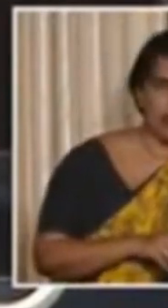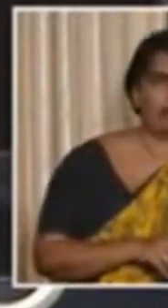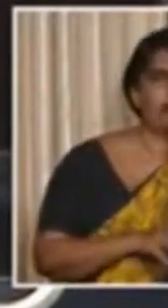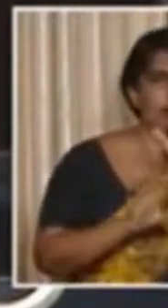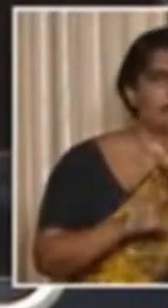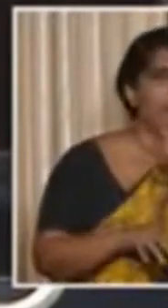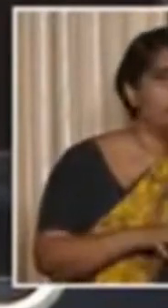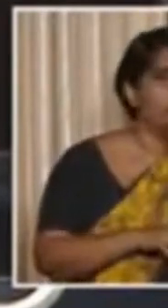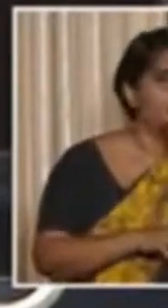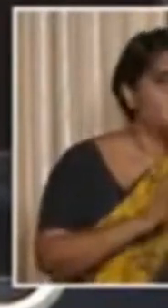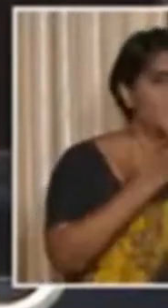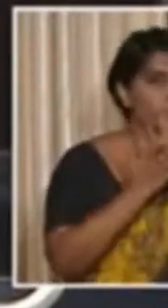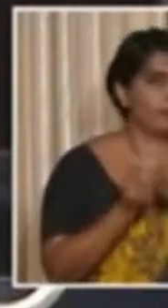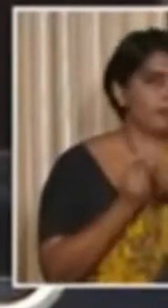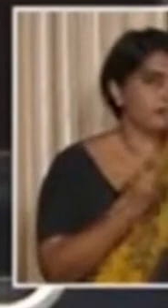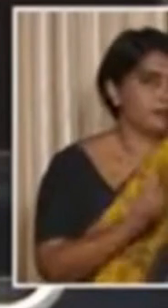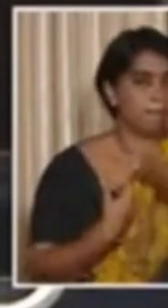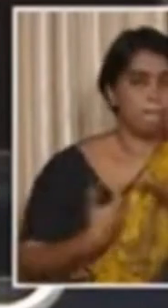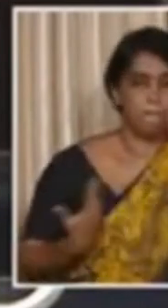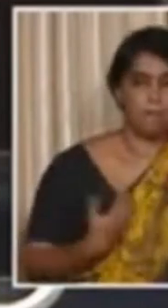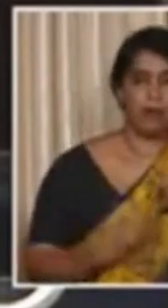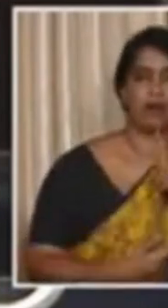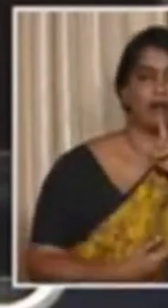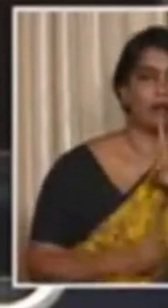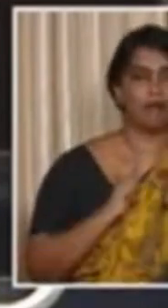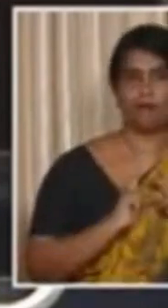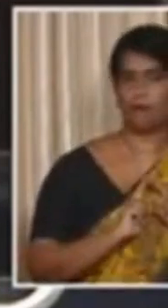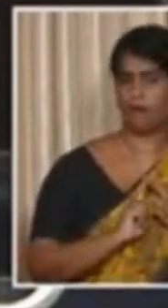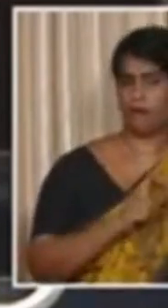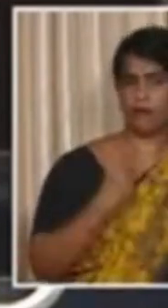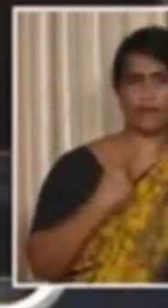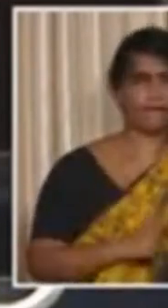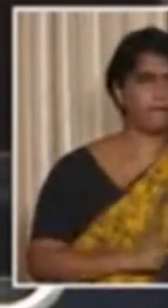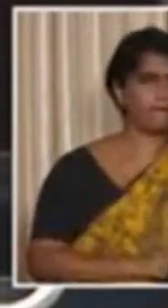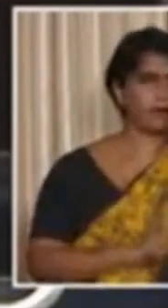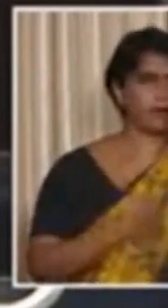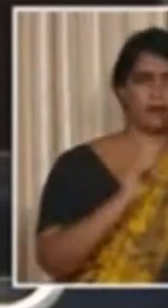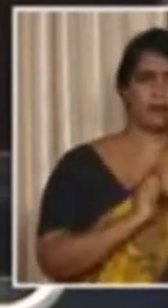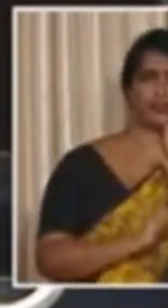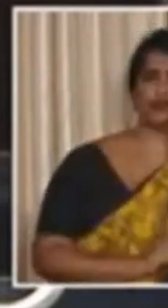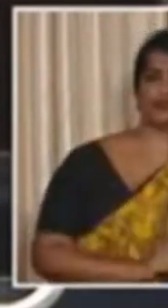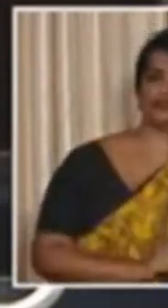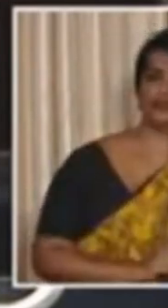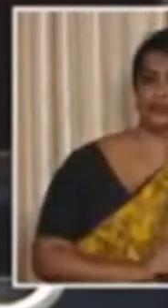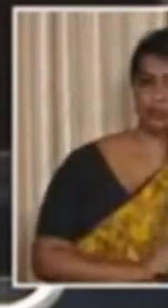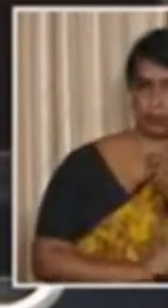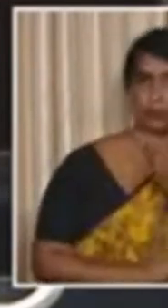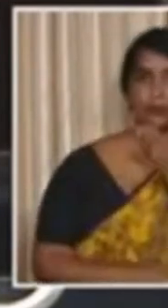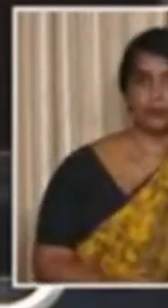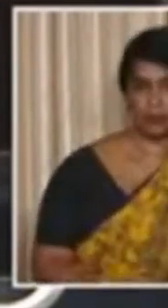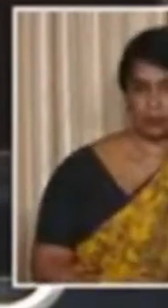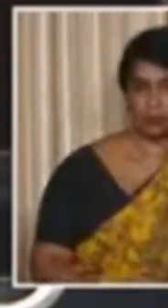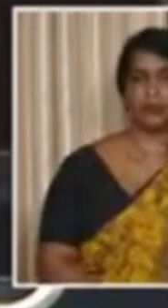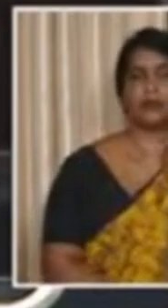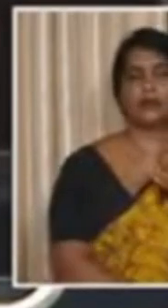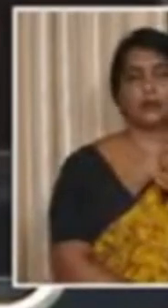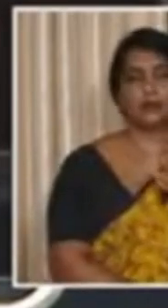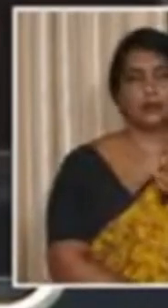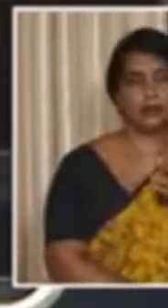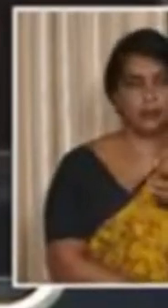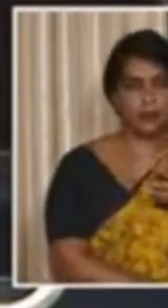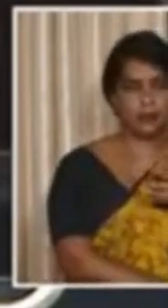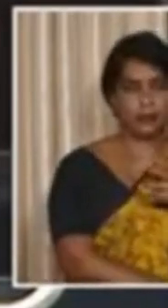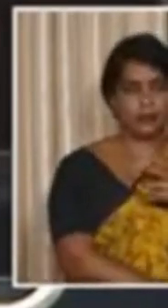நான் இந்த உயர் சபையிலே சொல்லிக்கொள்ள விரும்புகின்றேன், இவர் ஒரு கடற்படையிலே இருந்து இந்த அரசியல்